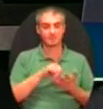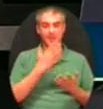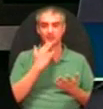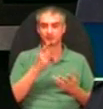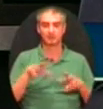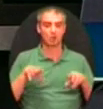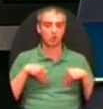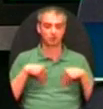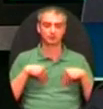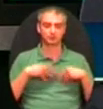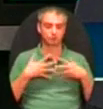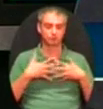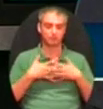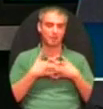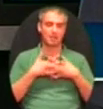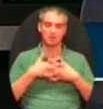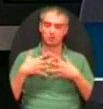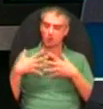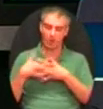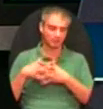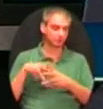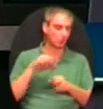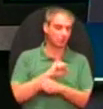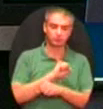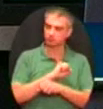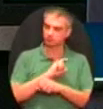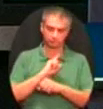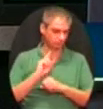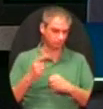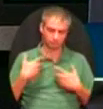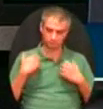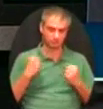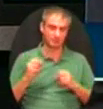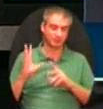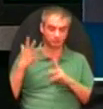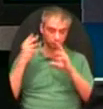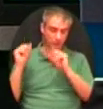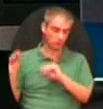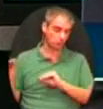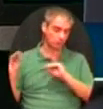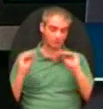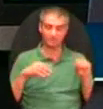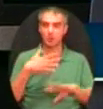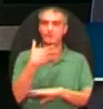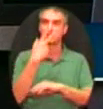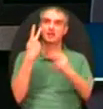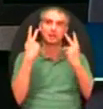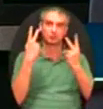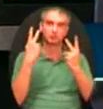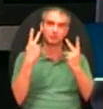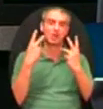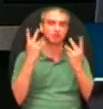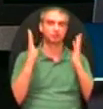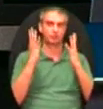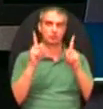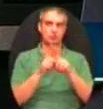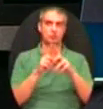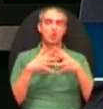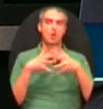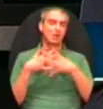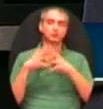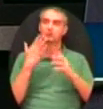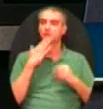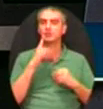ישראל זה קונסנזוס שמאחד קואליציה, אופוזיציה, ואין שום ספק שהעברה של שגרירות של מדינה חשובה, חשובה מאוד כמו ארצות